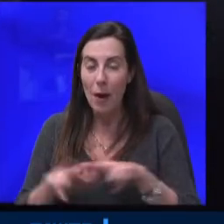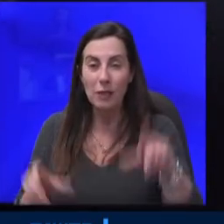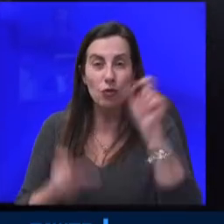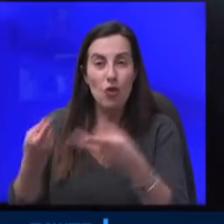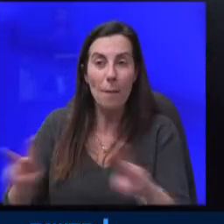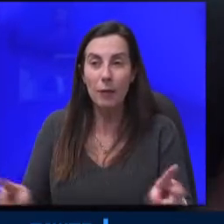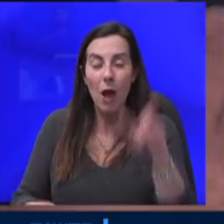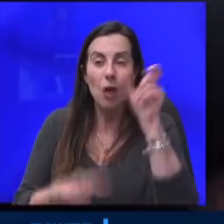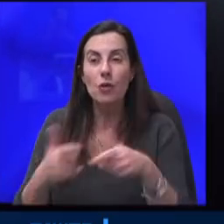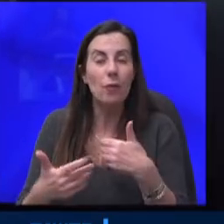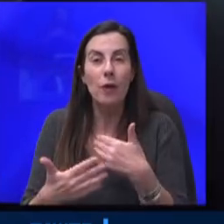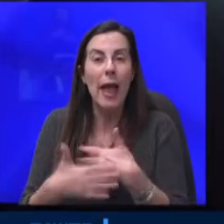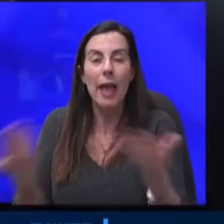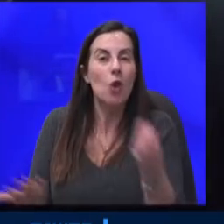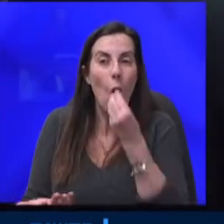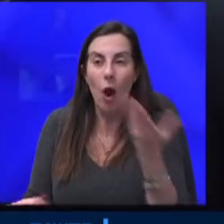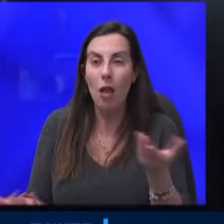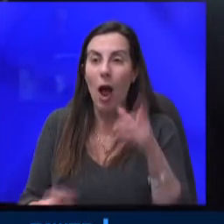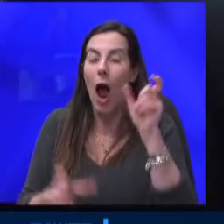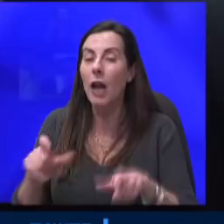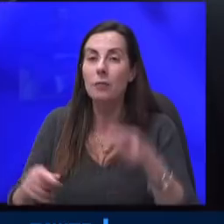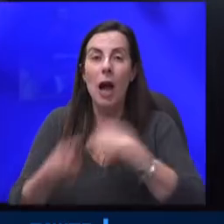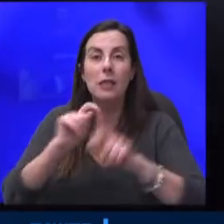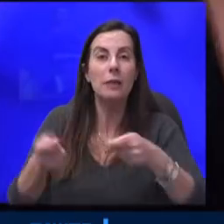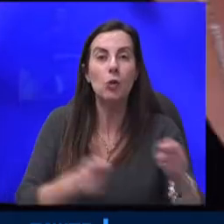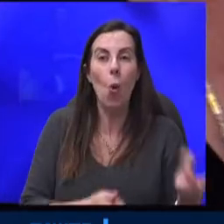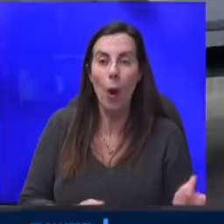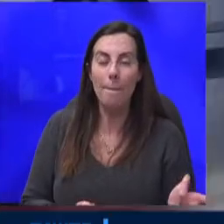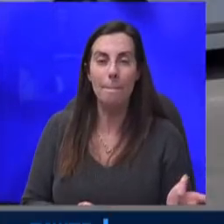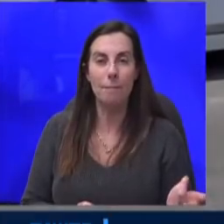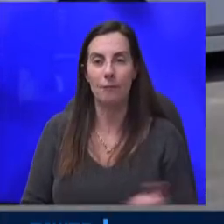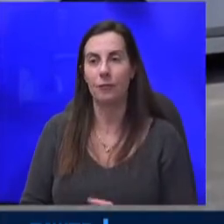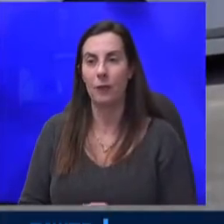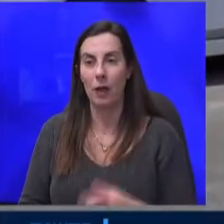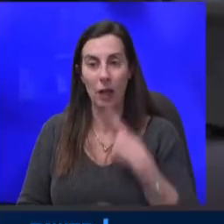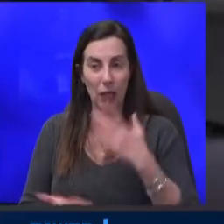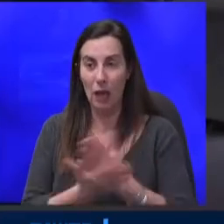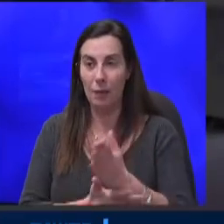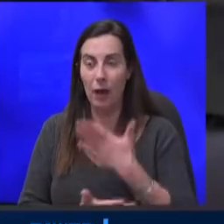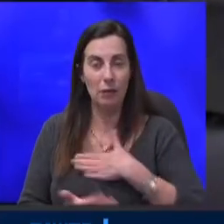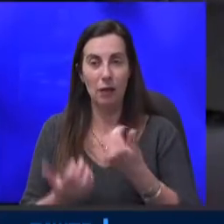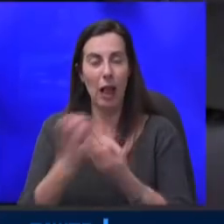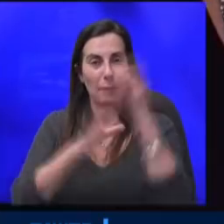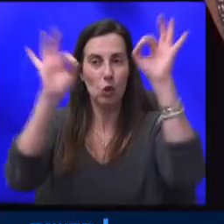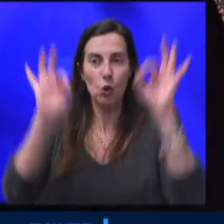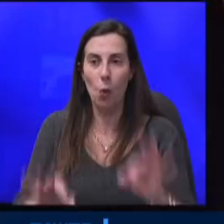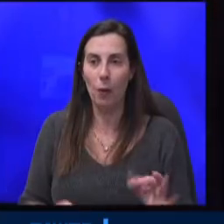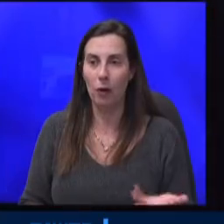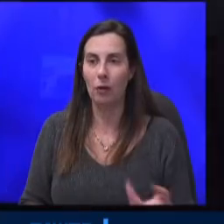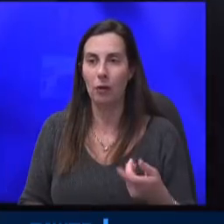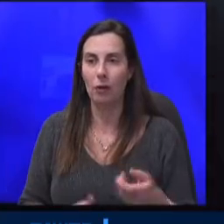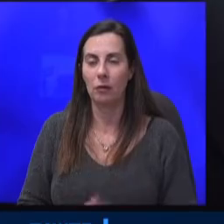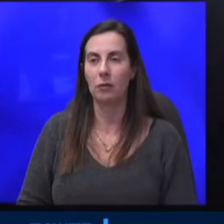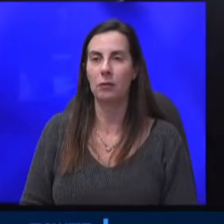לא אוכלים, אנשים עסקים שלהם סגורים. אני אגיד לך את האמת, רציתי לפתוח פה סופר. אני אביא קצת שימורים, קצת זה, אני אפתח פה